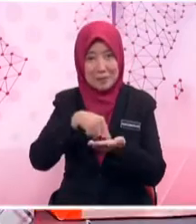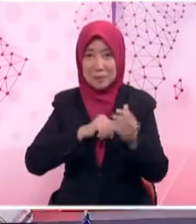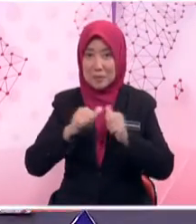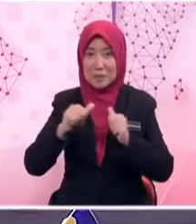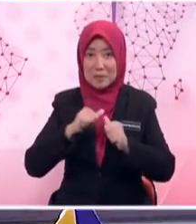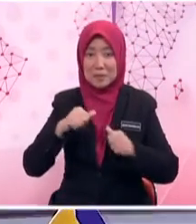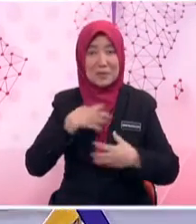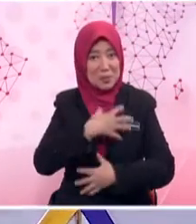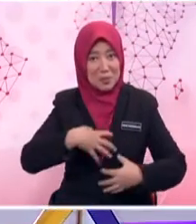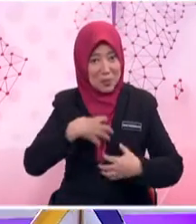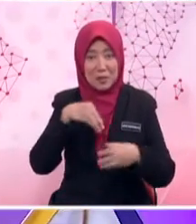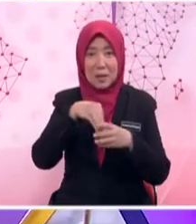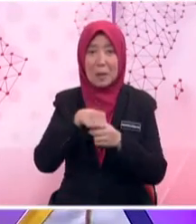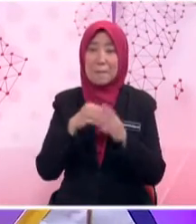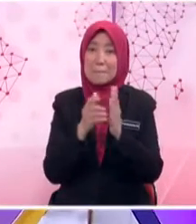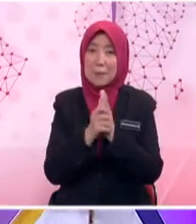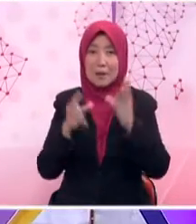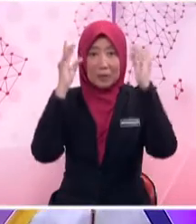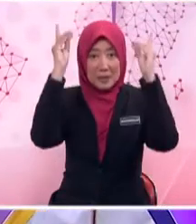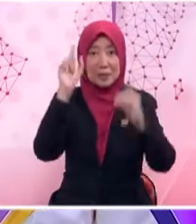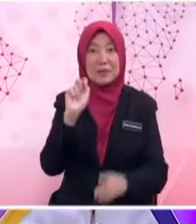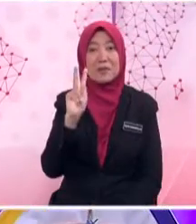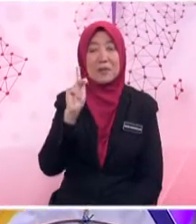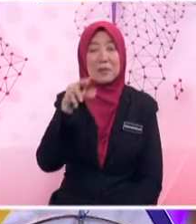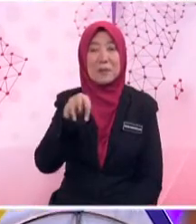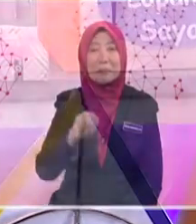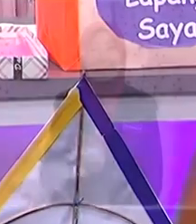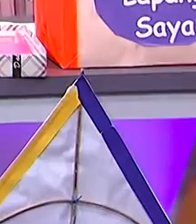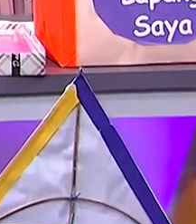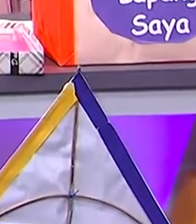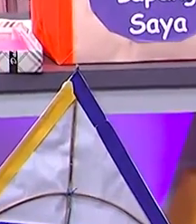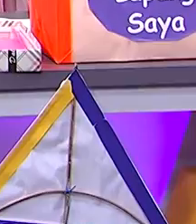lebih menyeronokkan dalam Didik TV KPM.